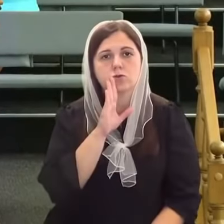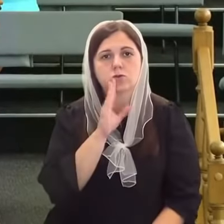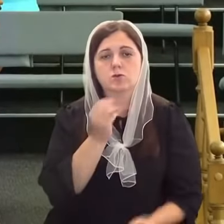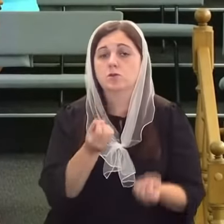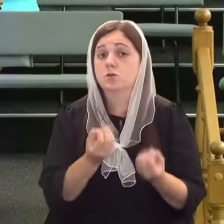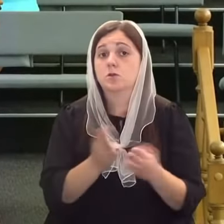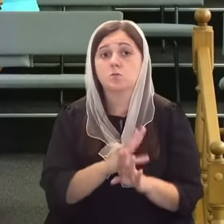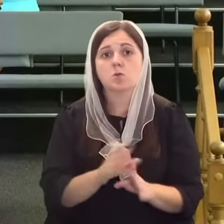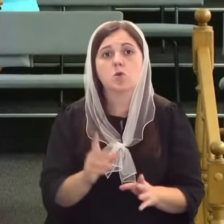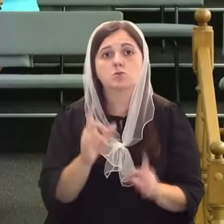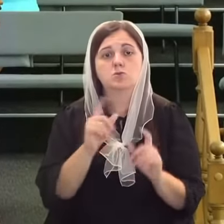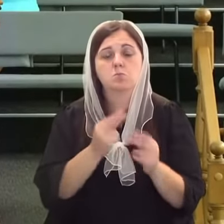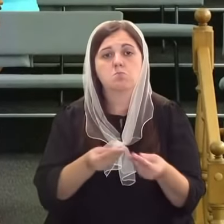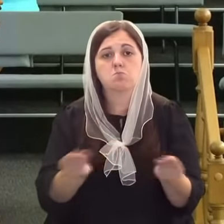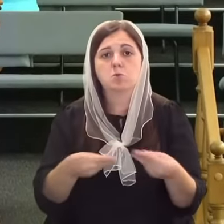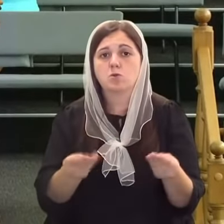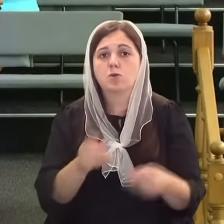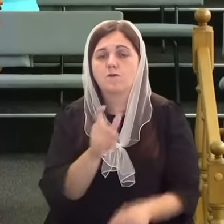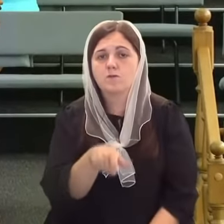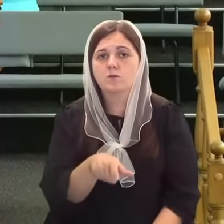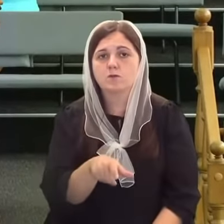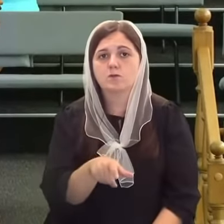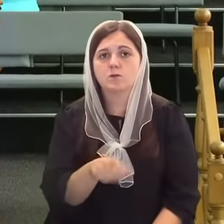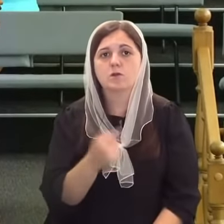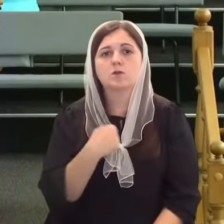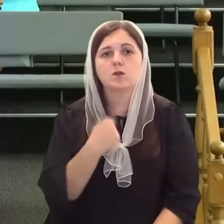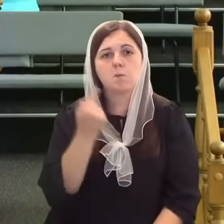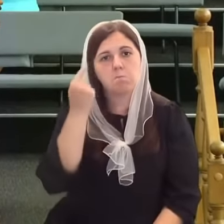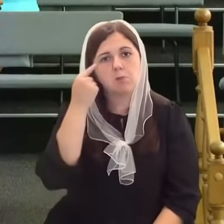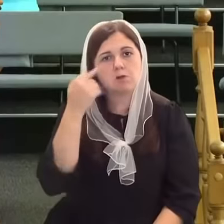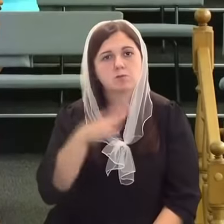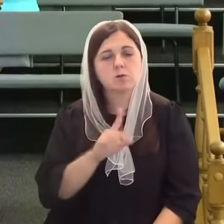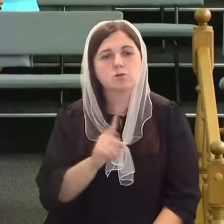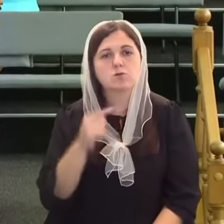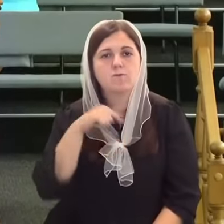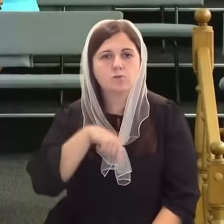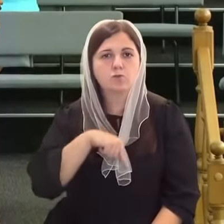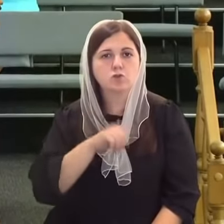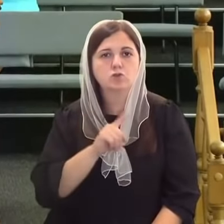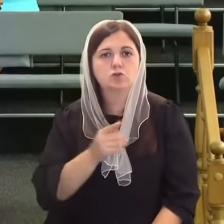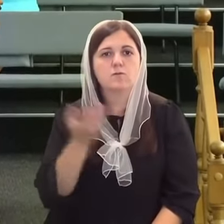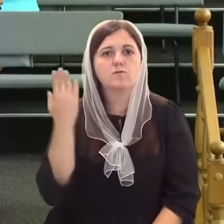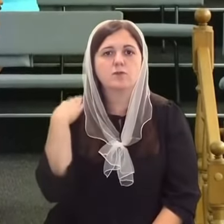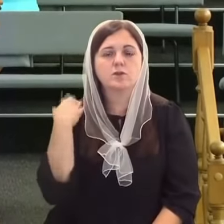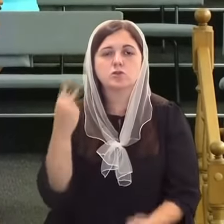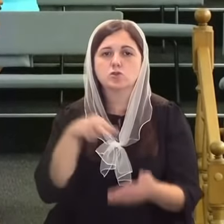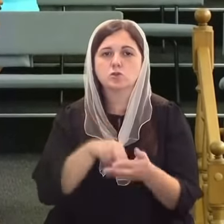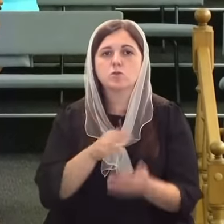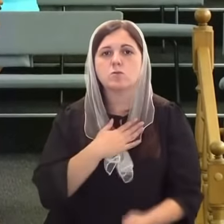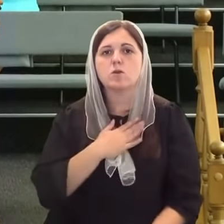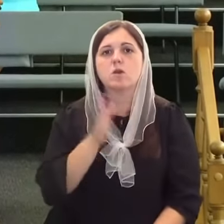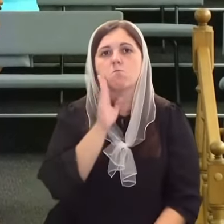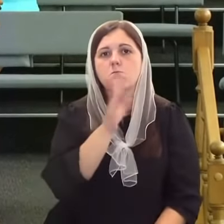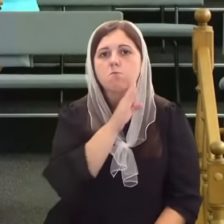не просто продавец. Я начинаю понимать внутри, что сзади меня стоит моя